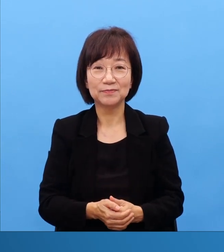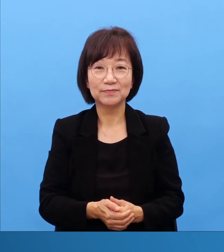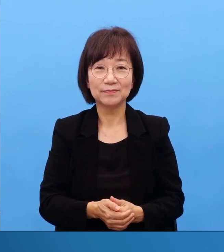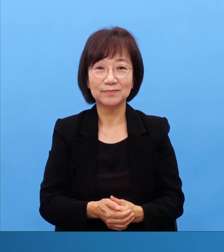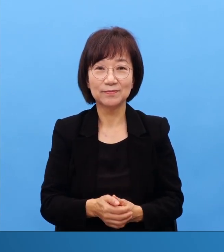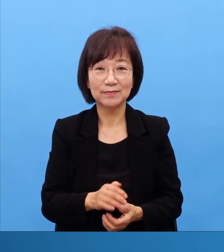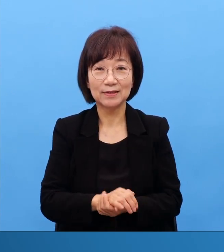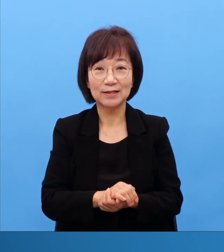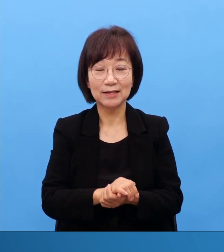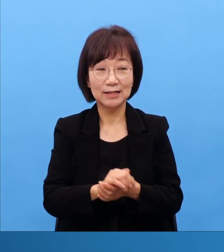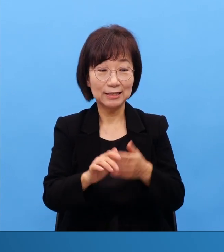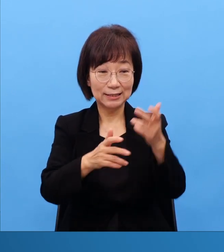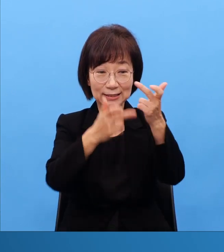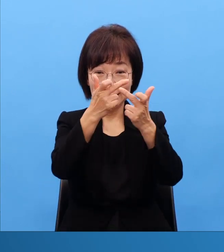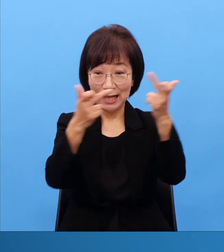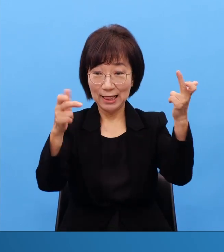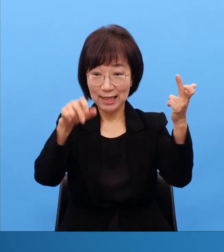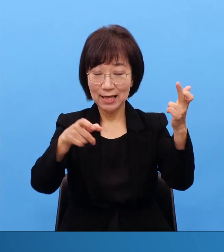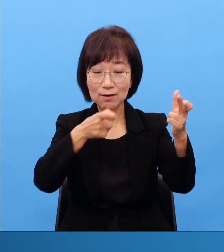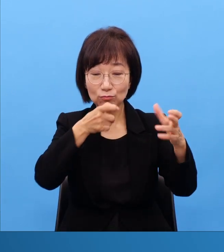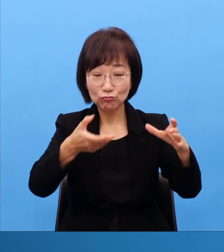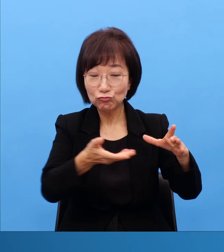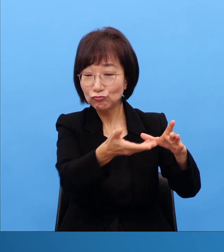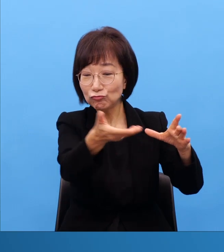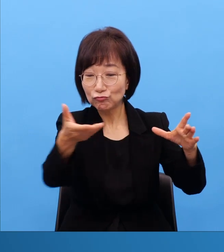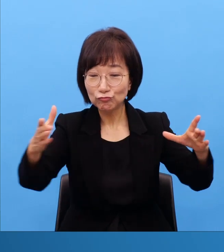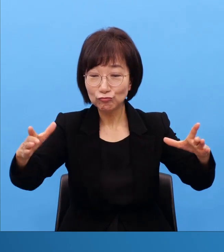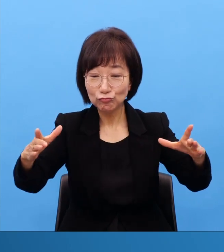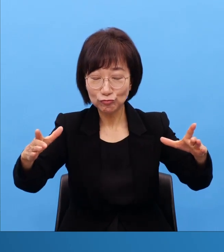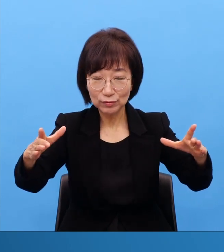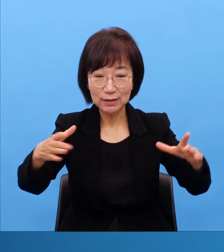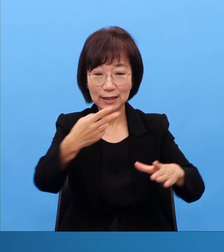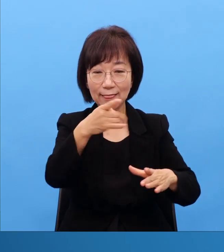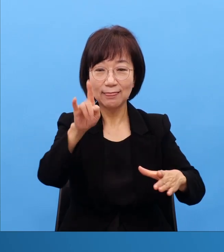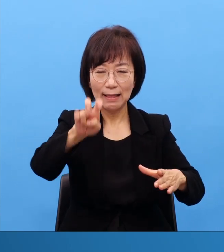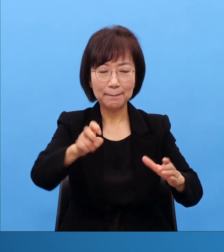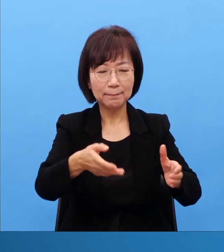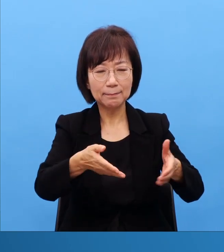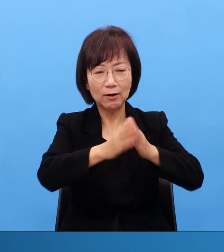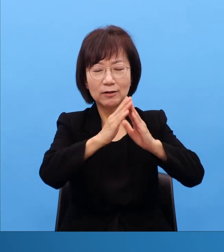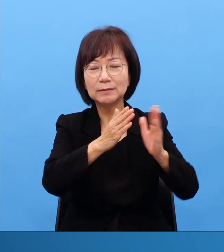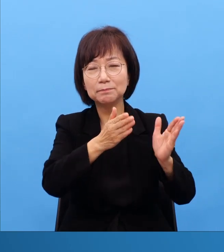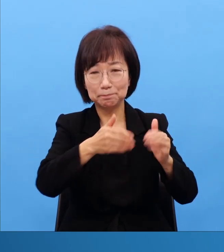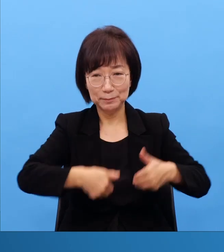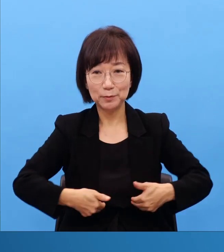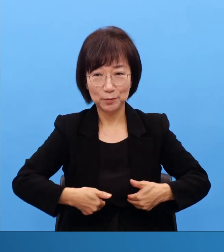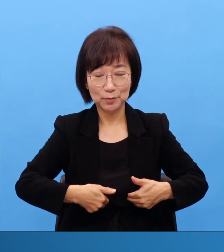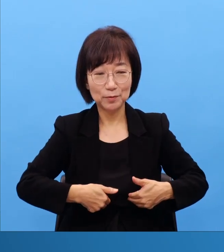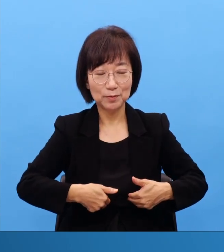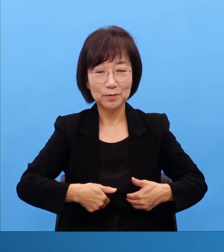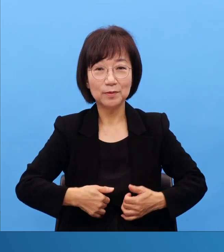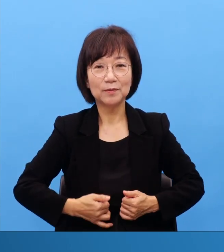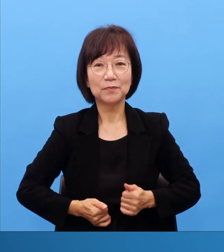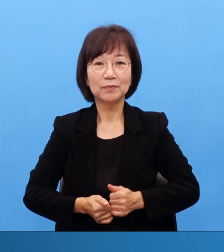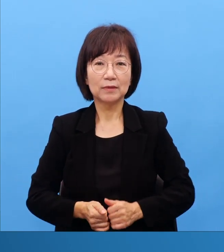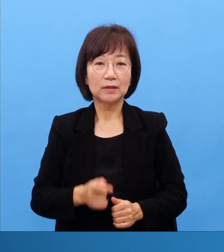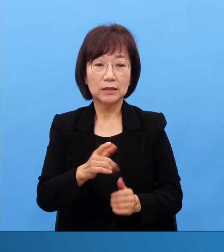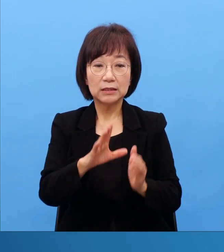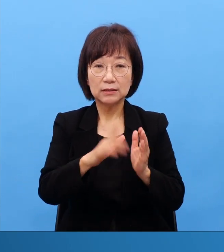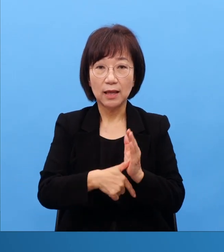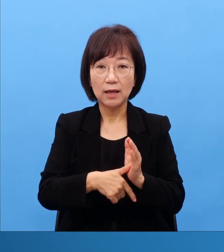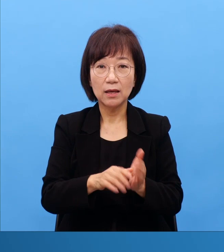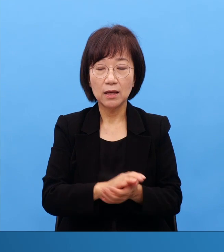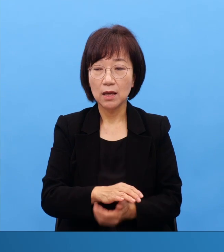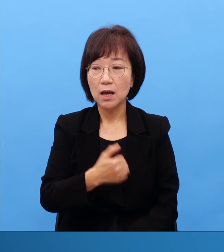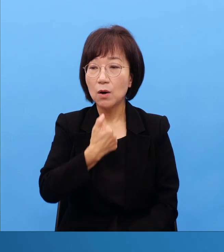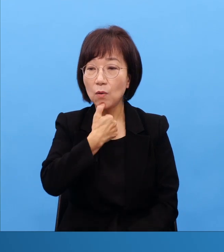댐을 만들고 해야 되겠죠. So they needed to have an irrigation system, a dam that was constructed there to bring in the water. 아, 거기 대해서 로마에서 돈 안